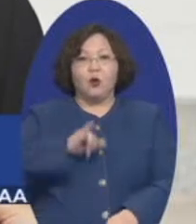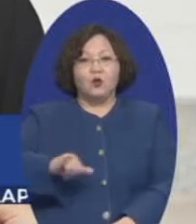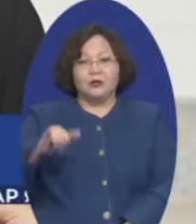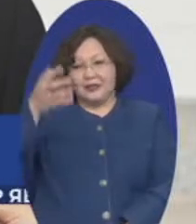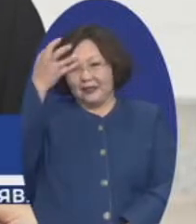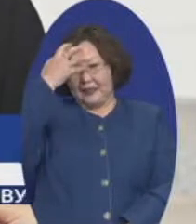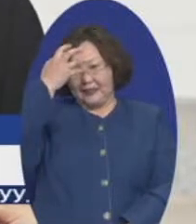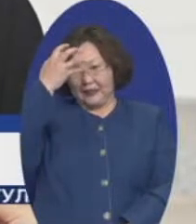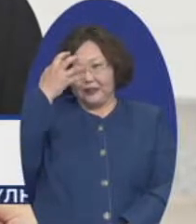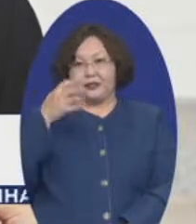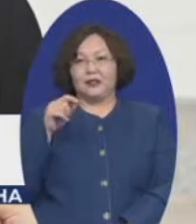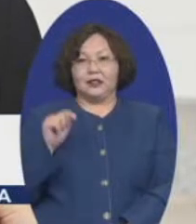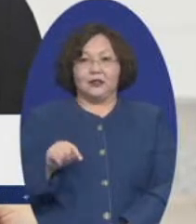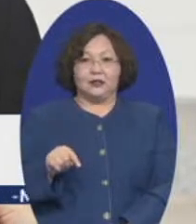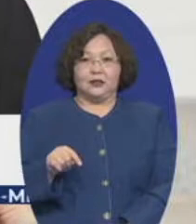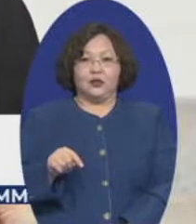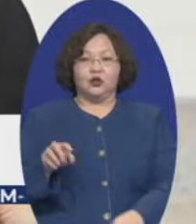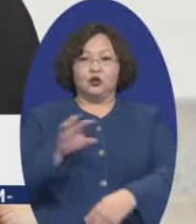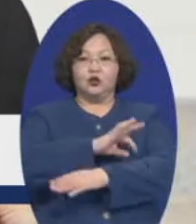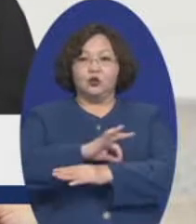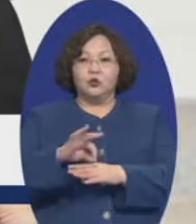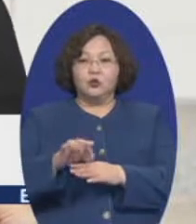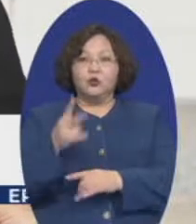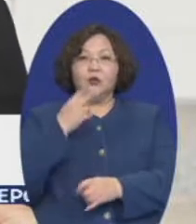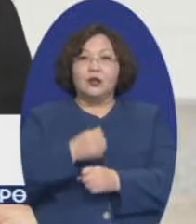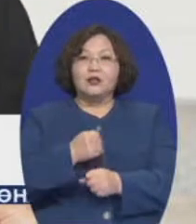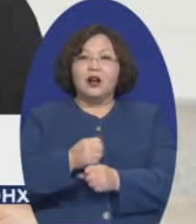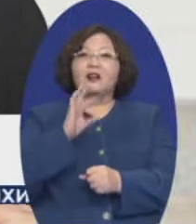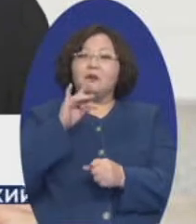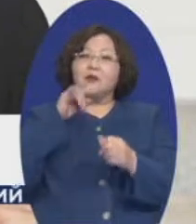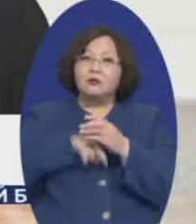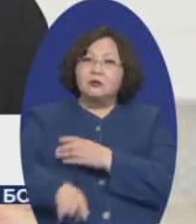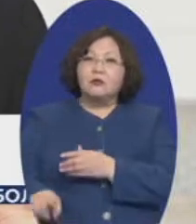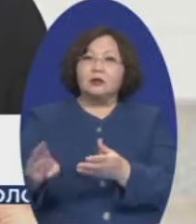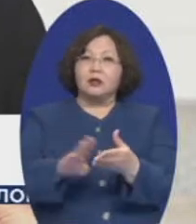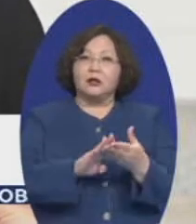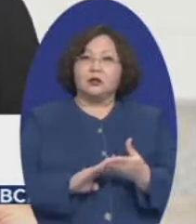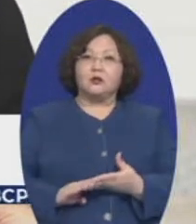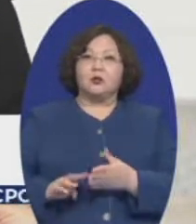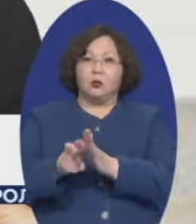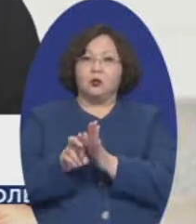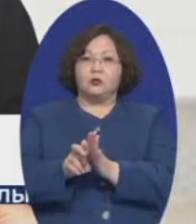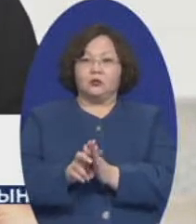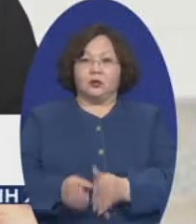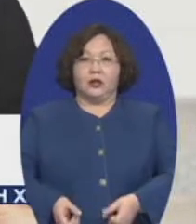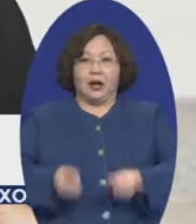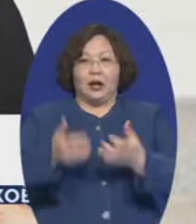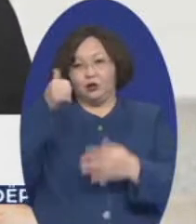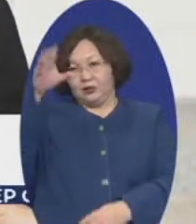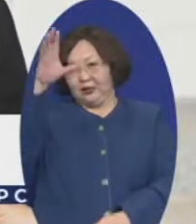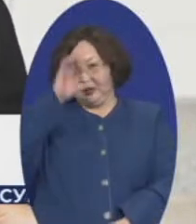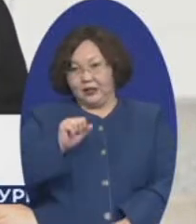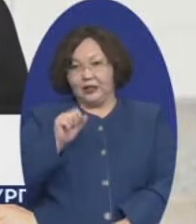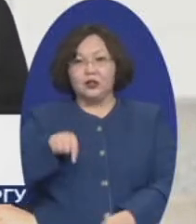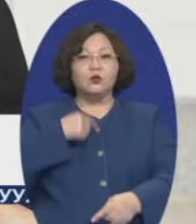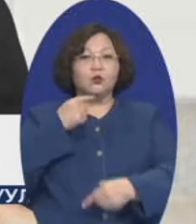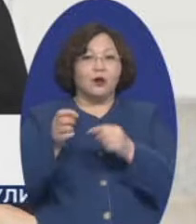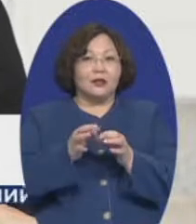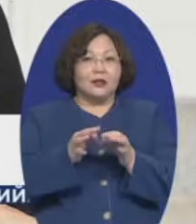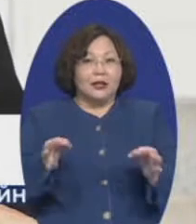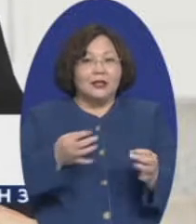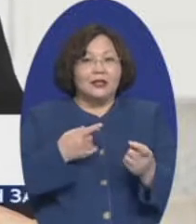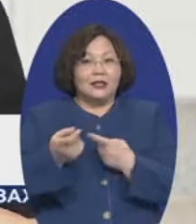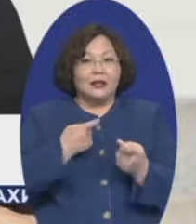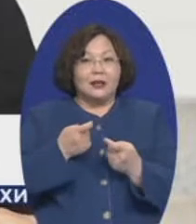Японы Улсын засгийн газар бас одоо энэ төслийн үйл явцдаа танилцах юм боломжийг одоо гаргаж байна. Одоо ерхий сайд гişi таттаа бас энэ